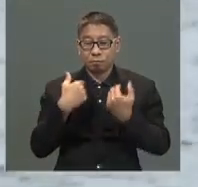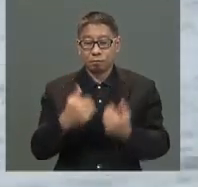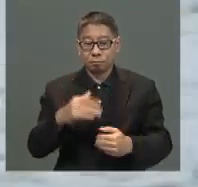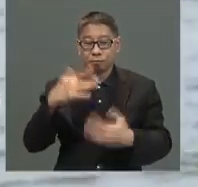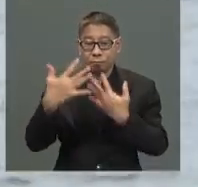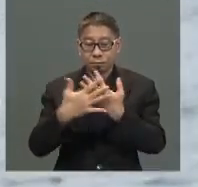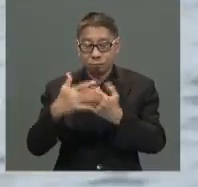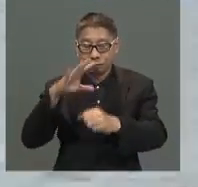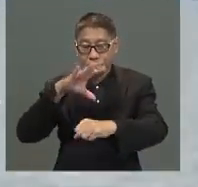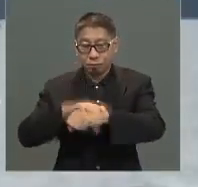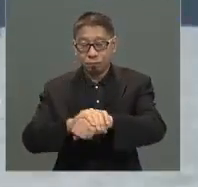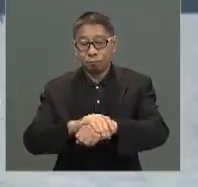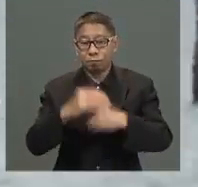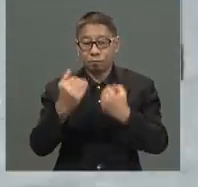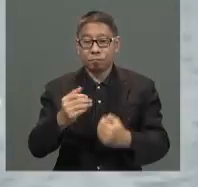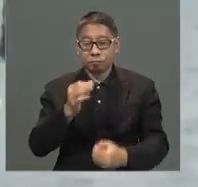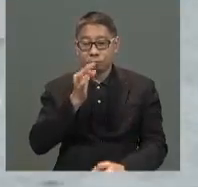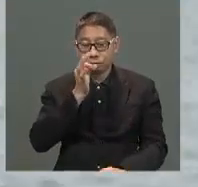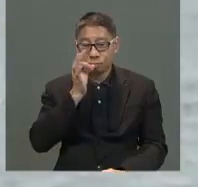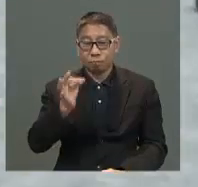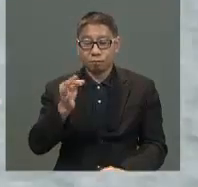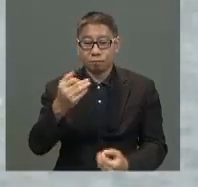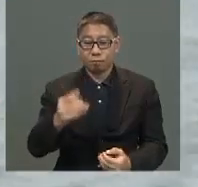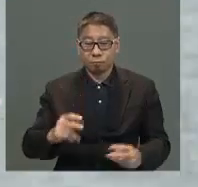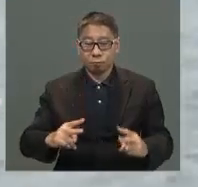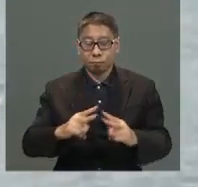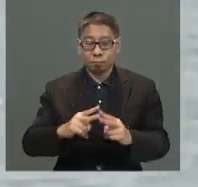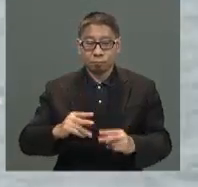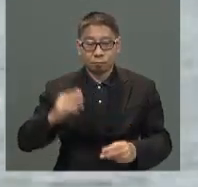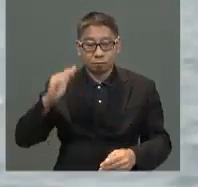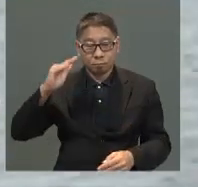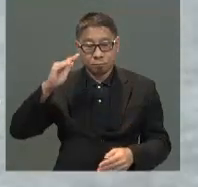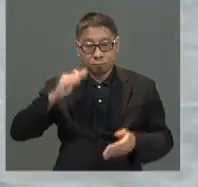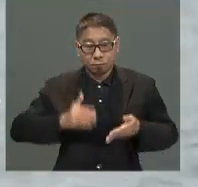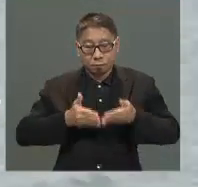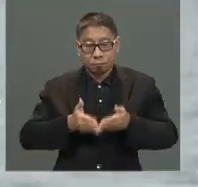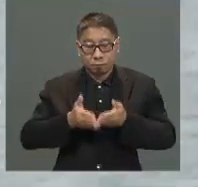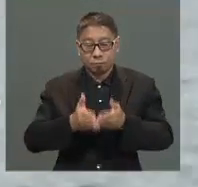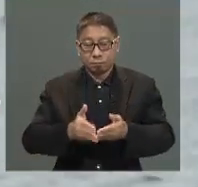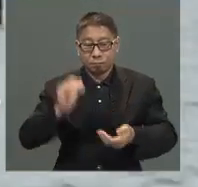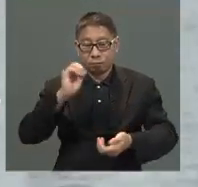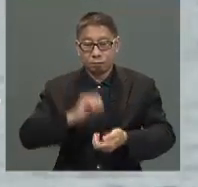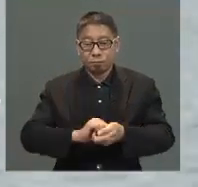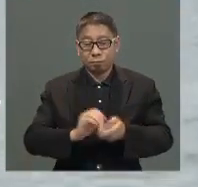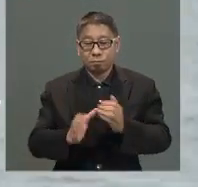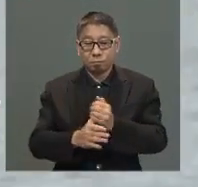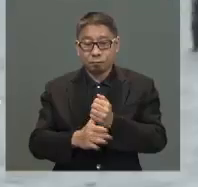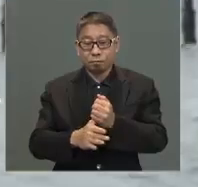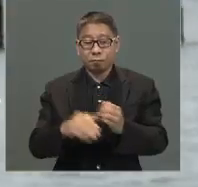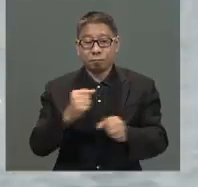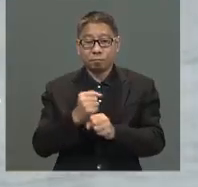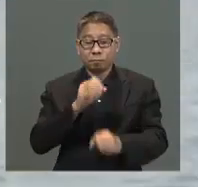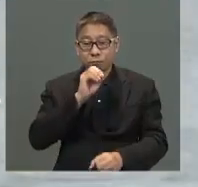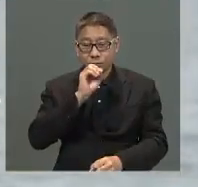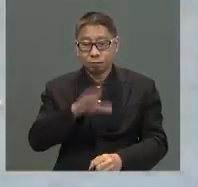คดีแจ้งความกล่าวโทษร้องทุกข์ทางกรมเจ้าท่าภูมิภาคร่วมกับทางประมงจังหวัดเข้าดำเนินการ